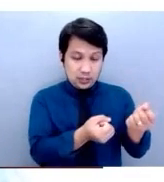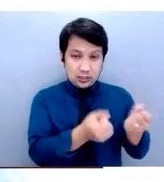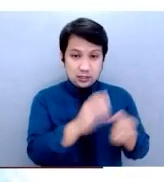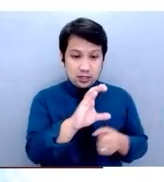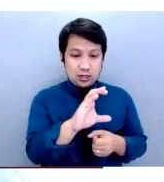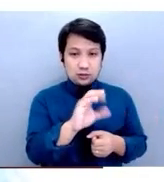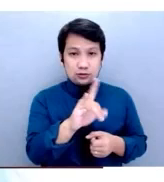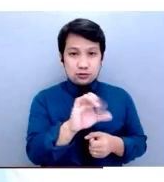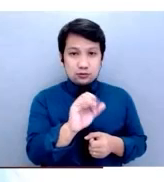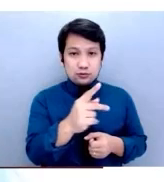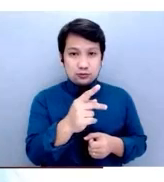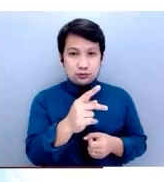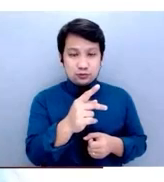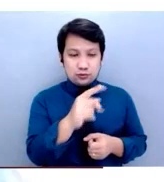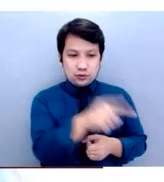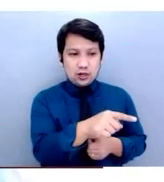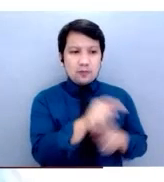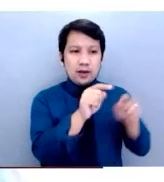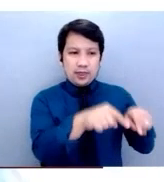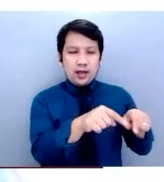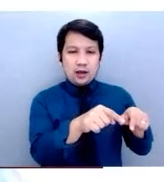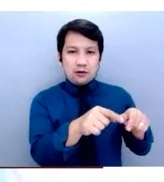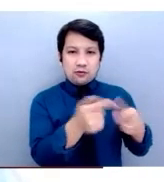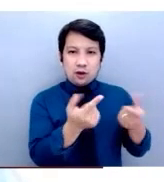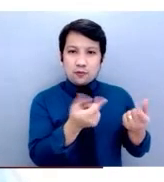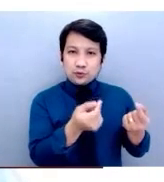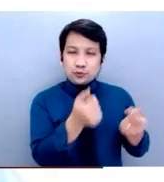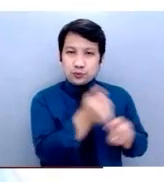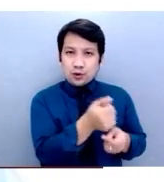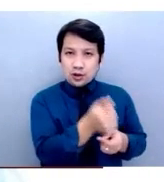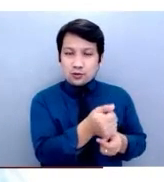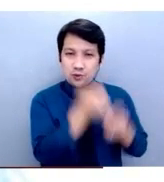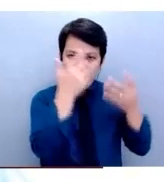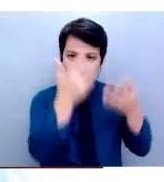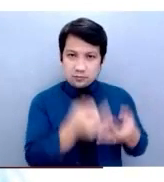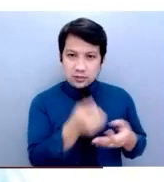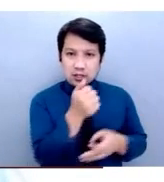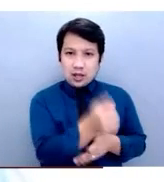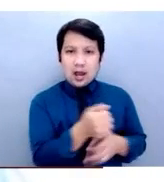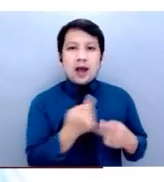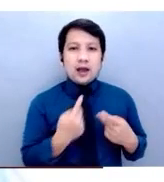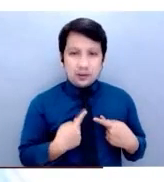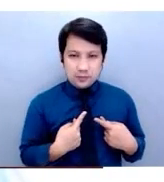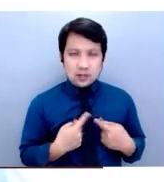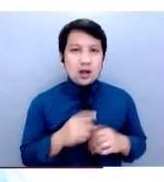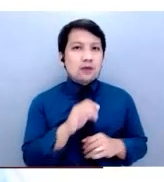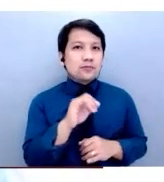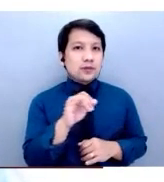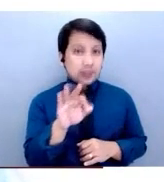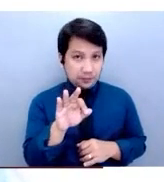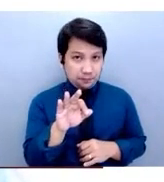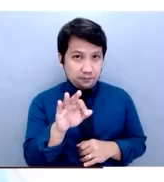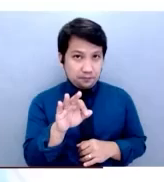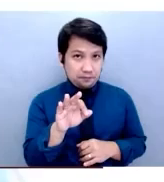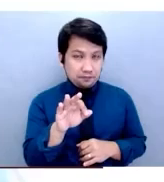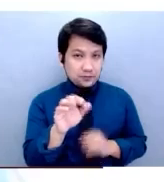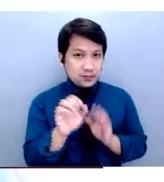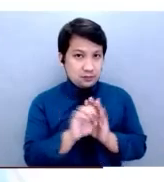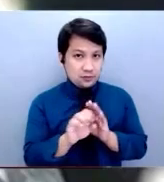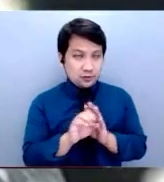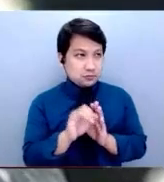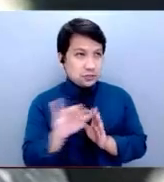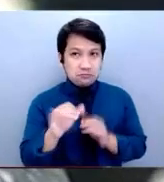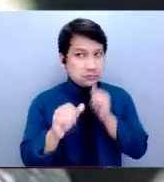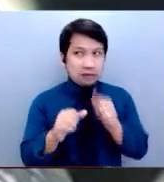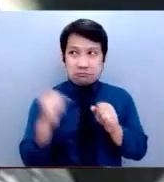yun ang punto kung saan nagkakaroon ng sinasabi nating desisyon. Ngayon naman, kung may hindi sumasang-ayon